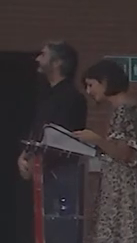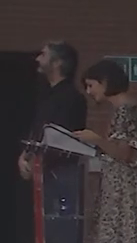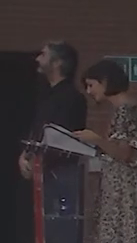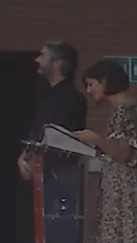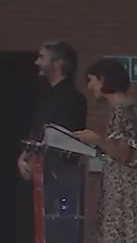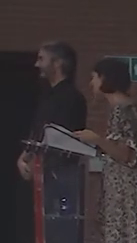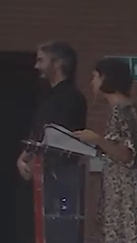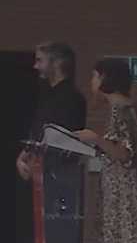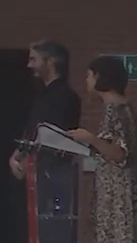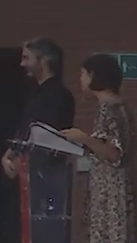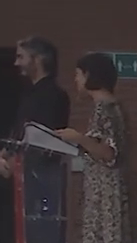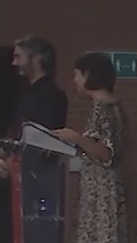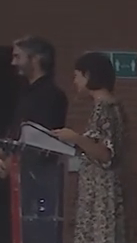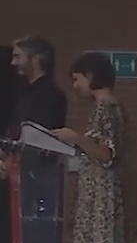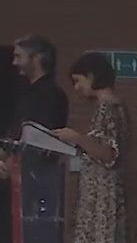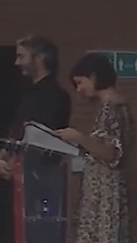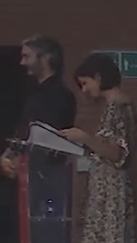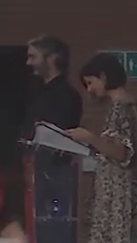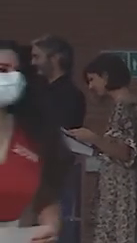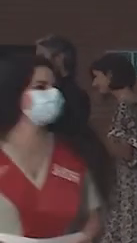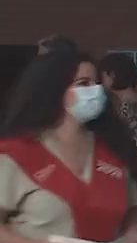La Lourdes Blanquez Pulido.